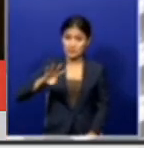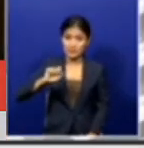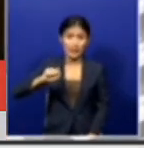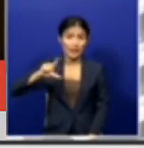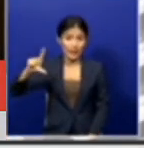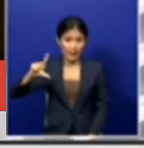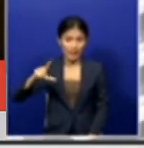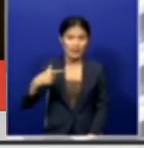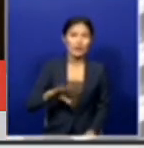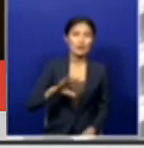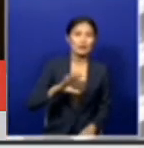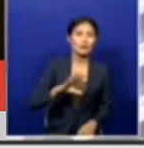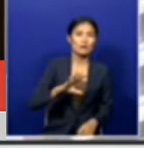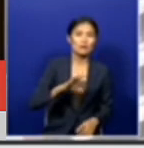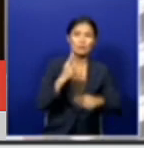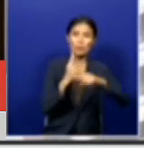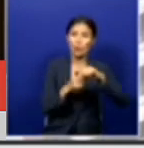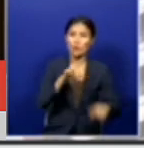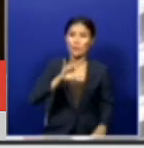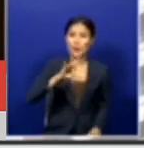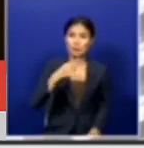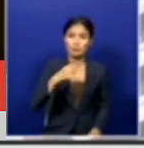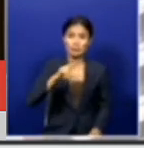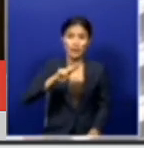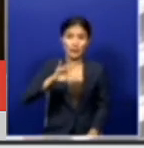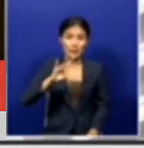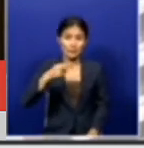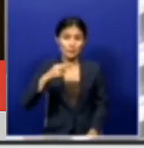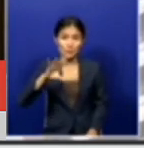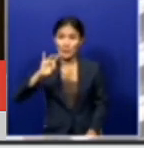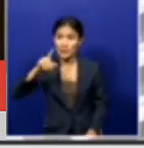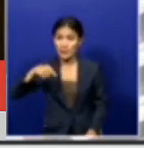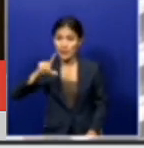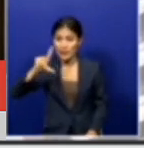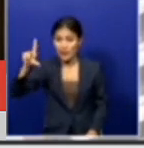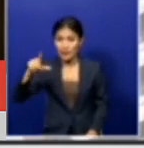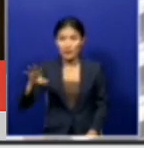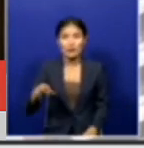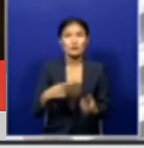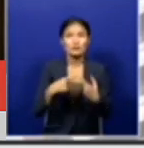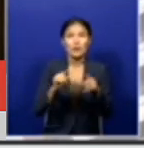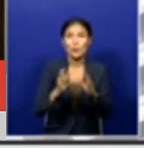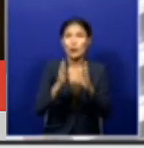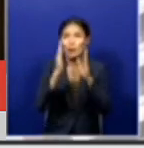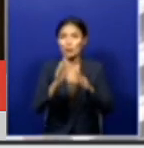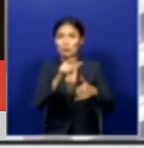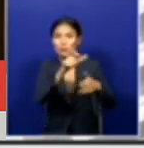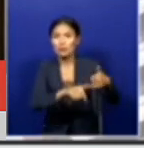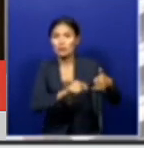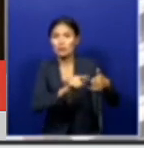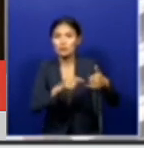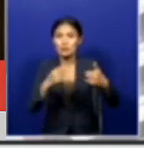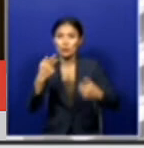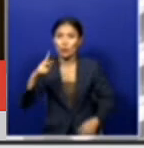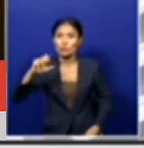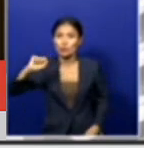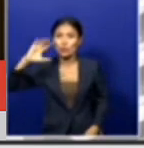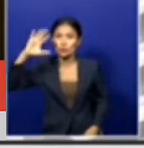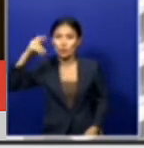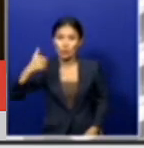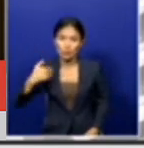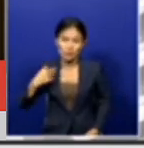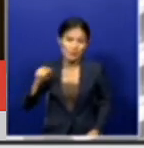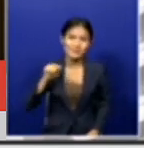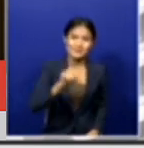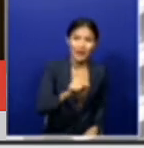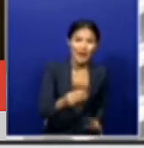านจะอยู่ในอำนาจหน้าที่ที่ผู้ที่คสช.ใช้คำสั่งแต่งตั้งให้เป็นผู้บริห